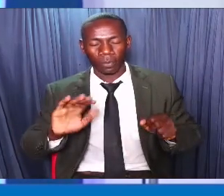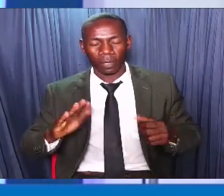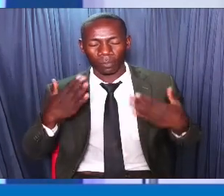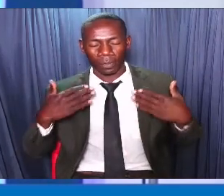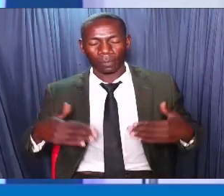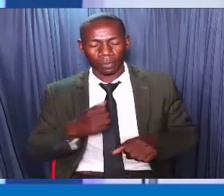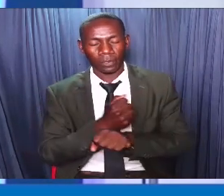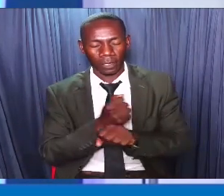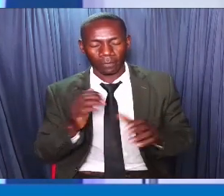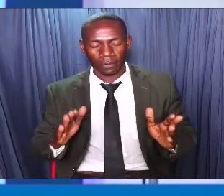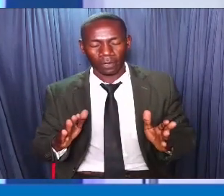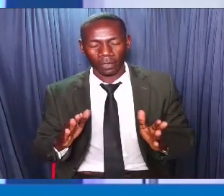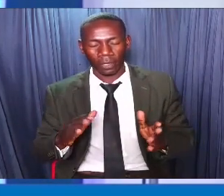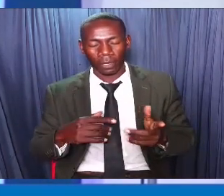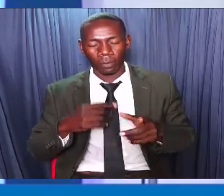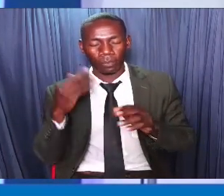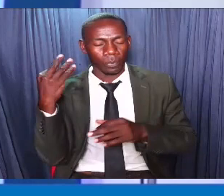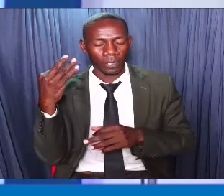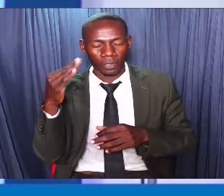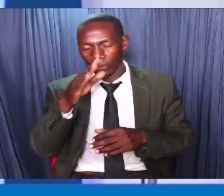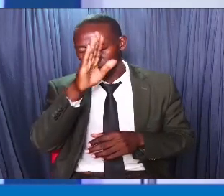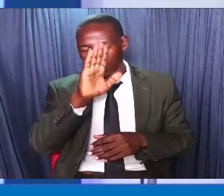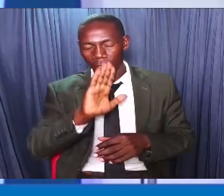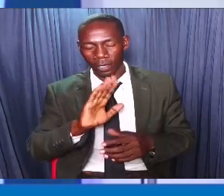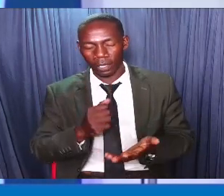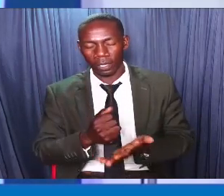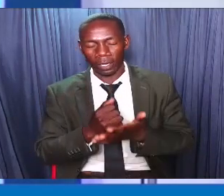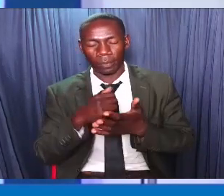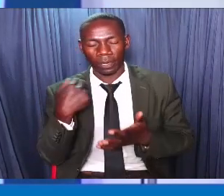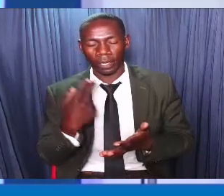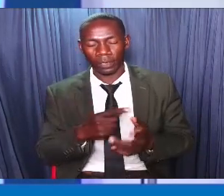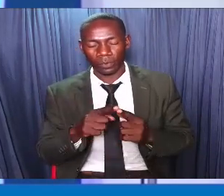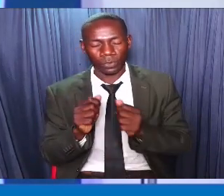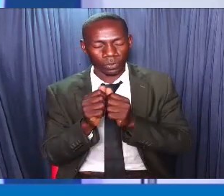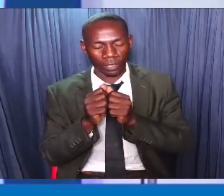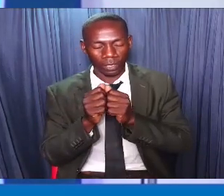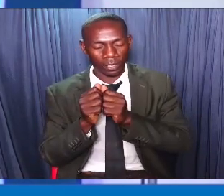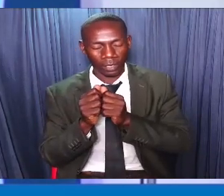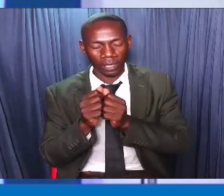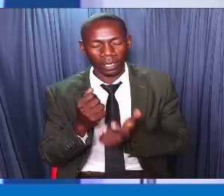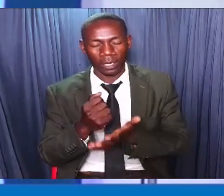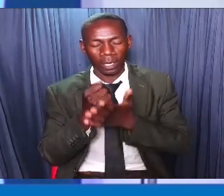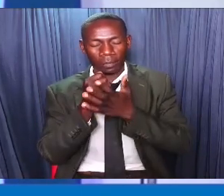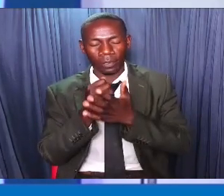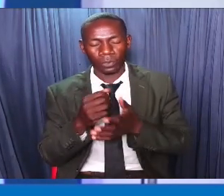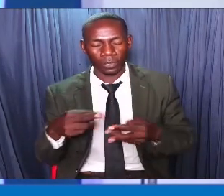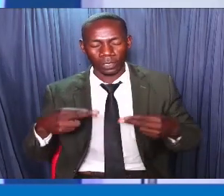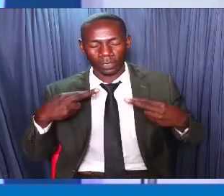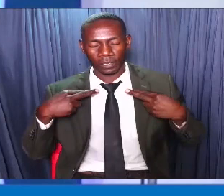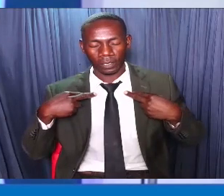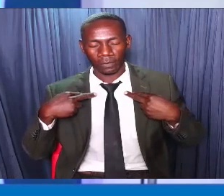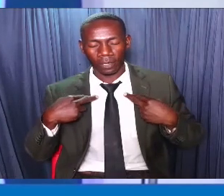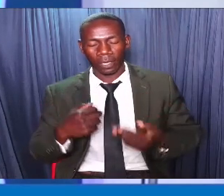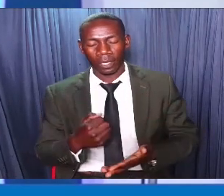ewe Mwokozi. Tunapohubiriwa ewe Mungu, tujalie Bwana kuwa pamoja, tujalie Bwana kupokea,